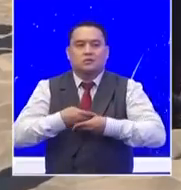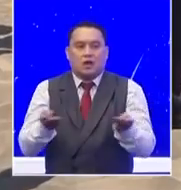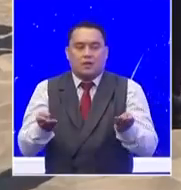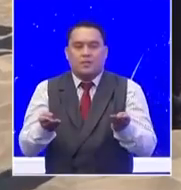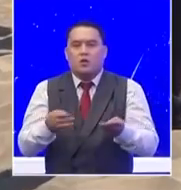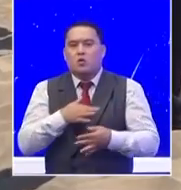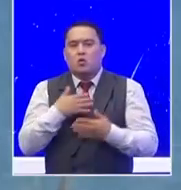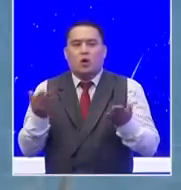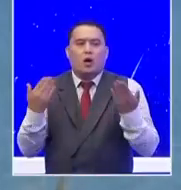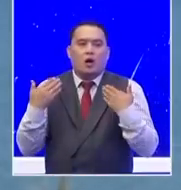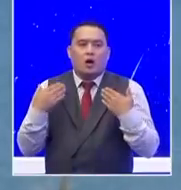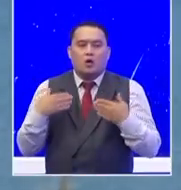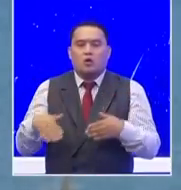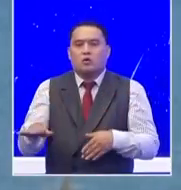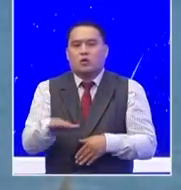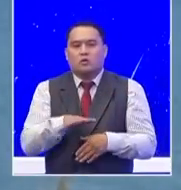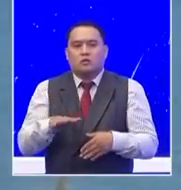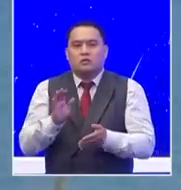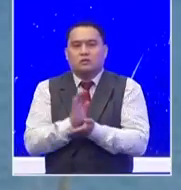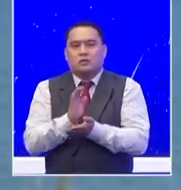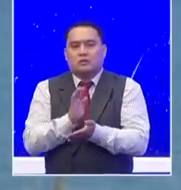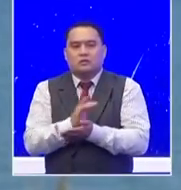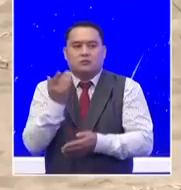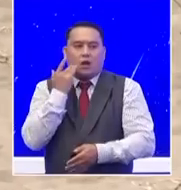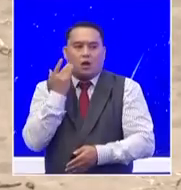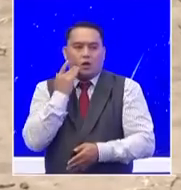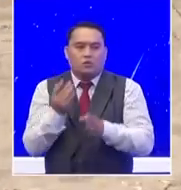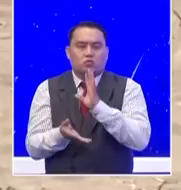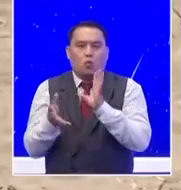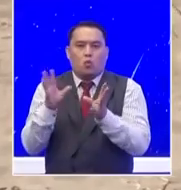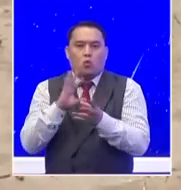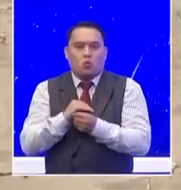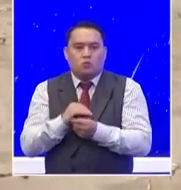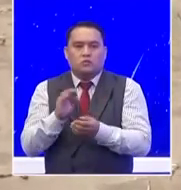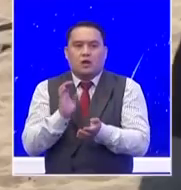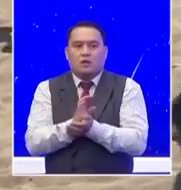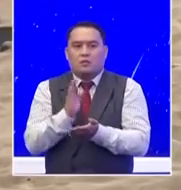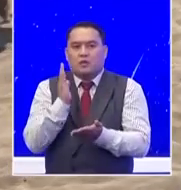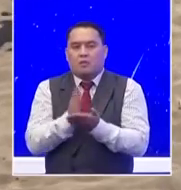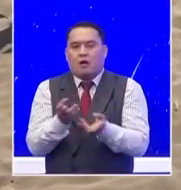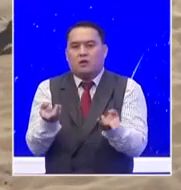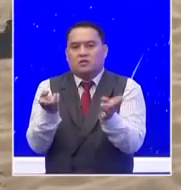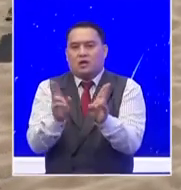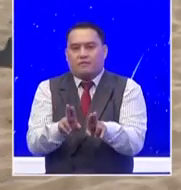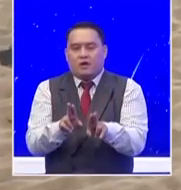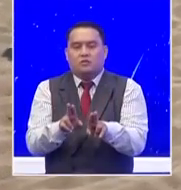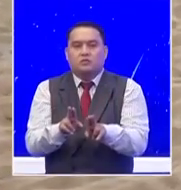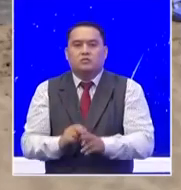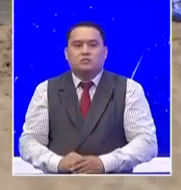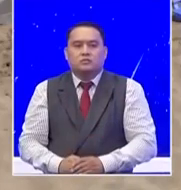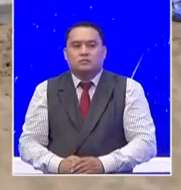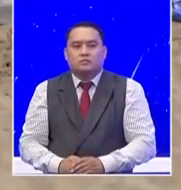Бірақ көбінесе демалушылар қоршаған ортаның гигиенасын ескермейді. Нәтижесінде тұрмыстық қалдықтар тікелей жағалауда қалып жатады дейді сала